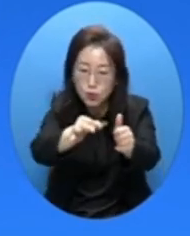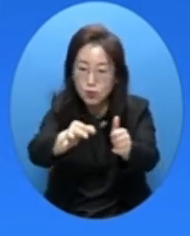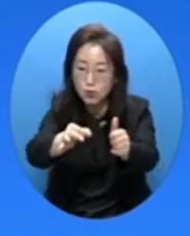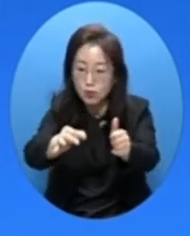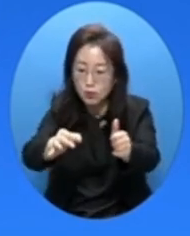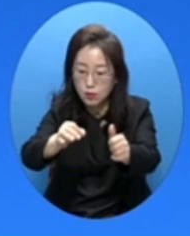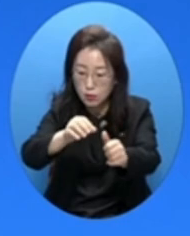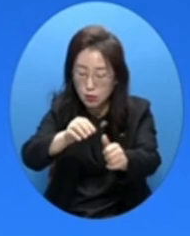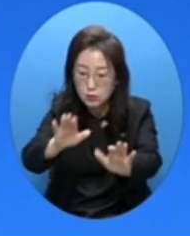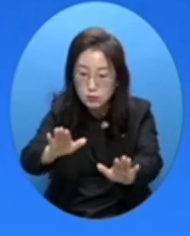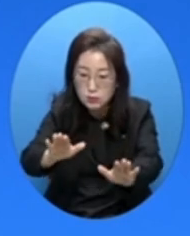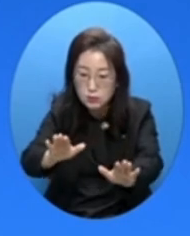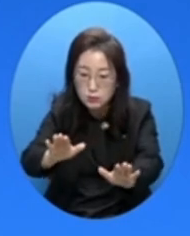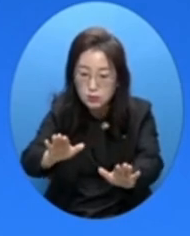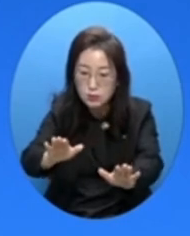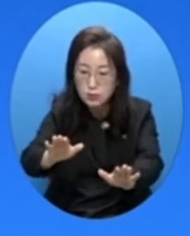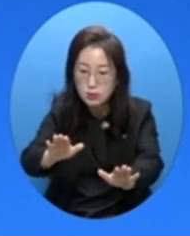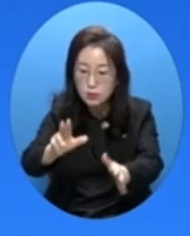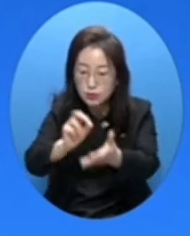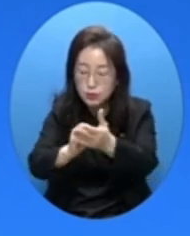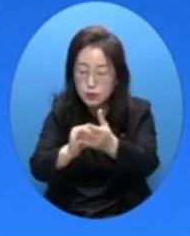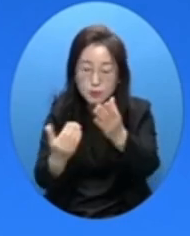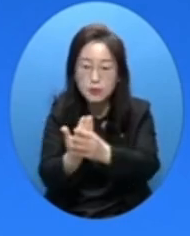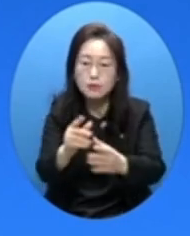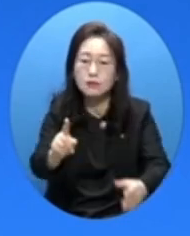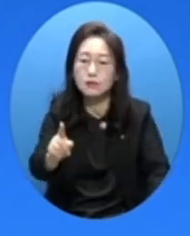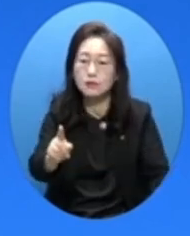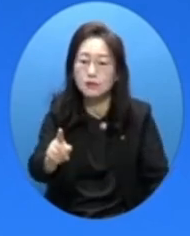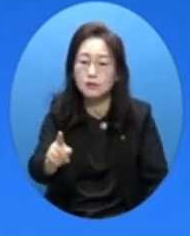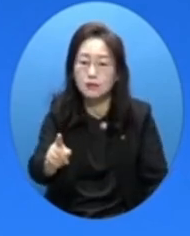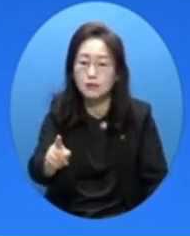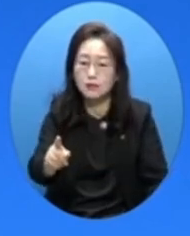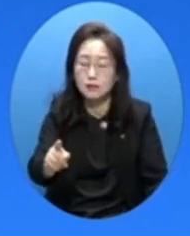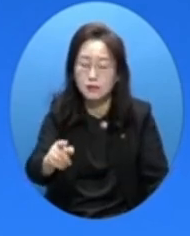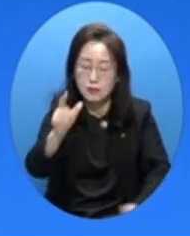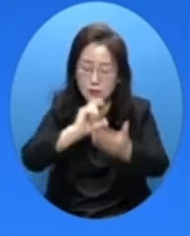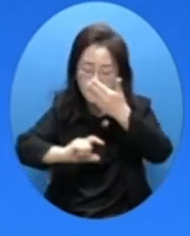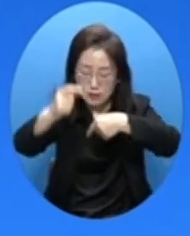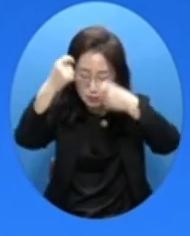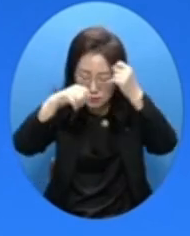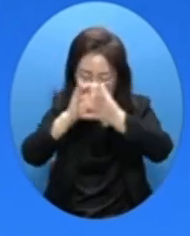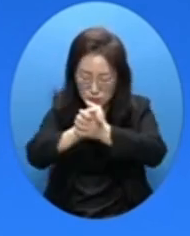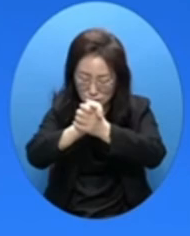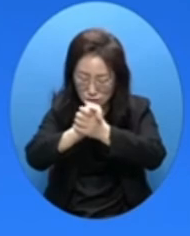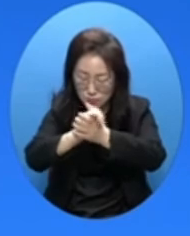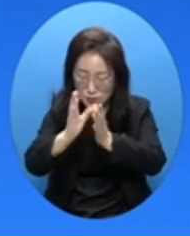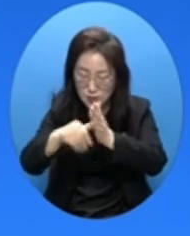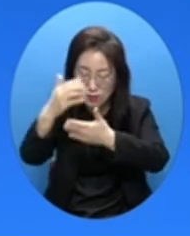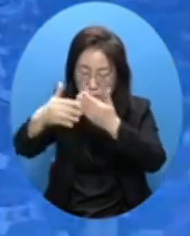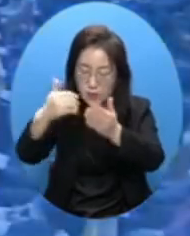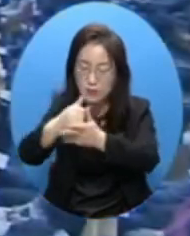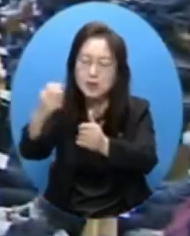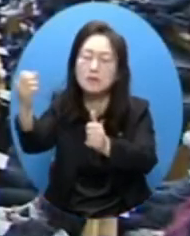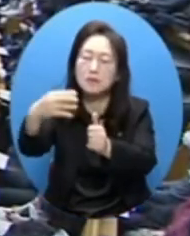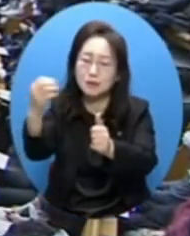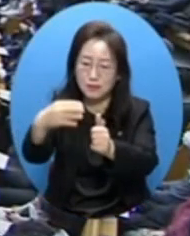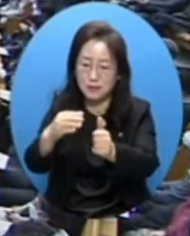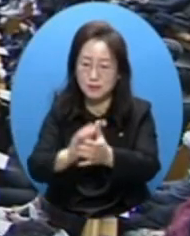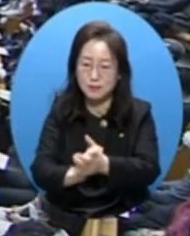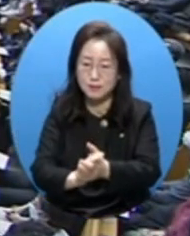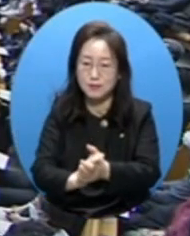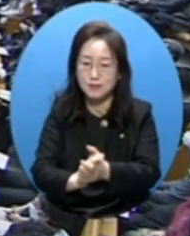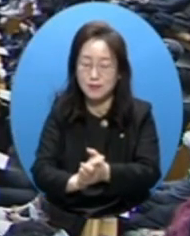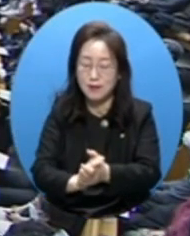일이 우리가 될 수 있습니까? 밤새 울부짖어 기도하는데 하나님께서 말씀을 주셨습니다. 그것도